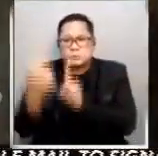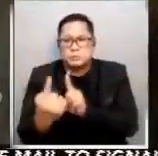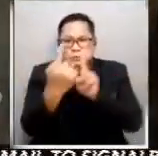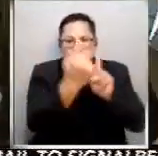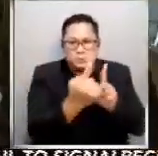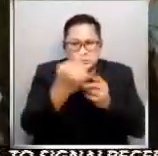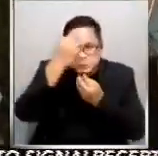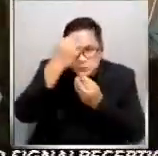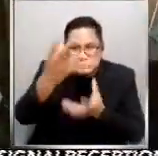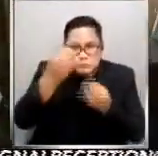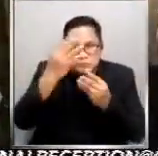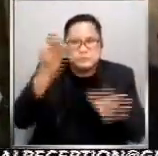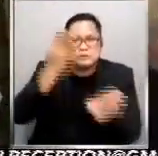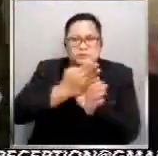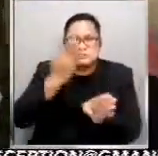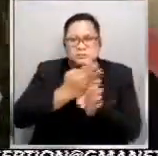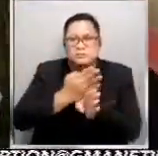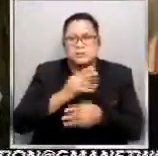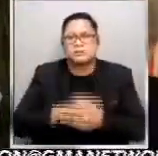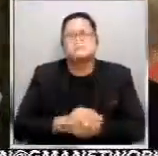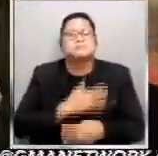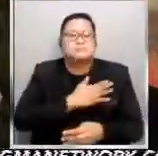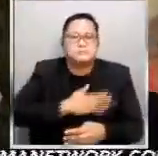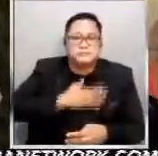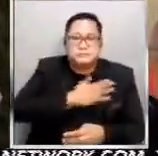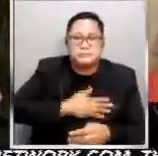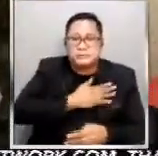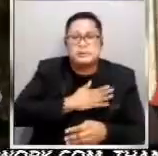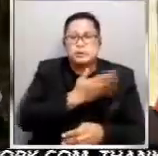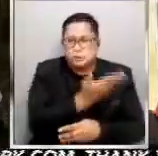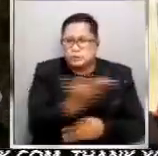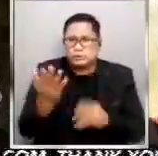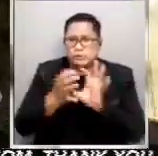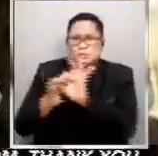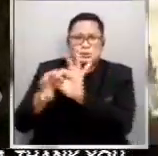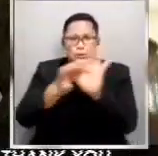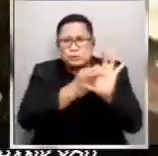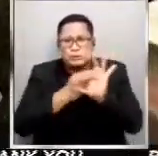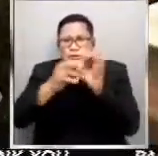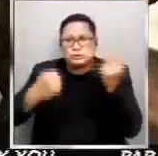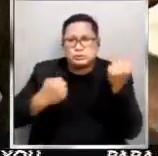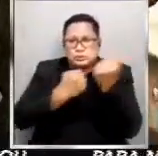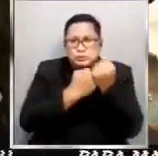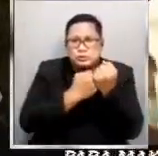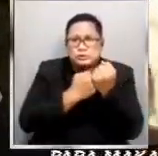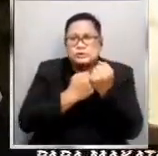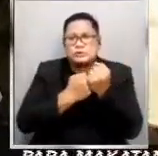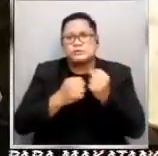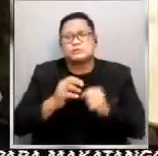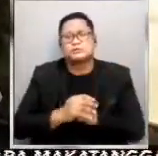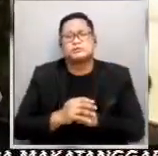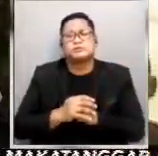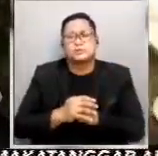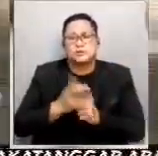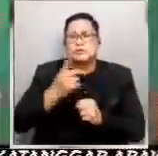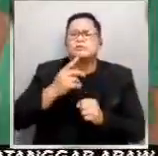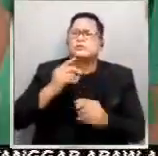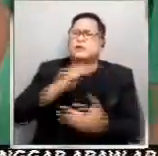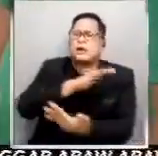bus. Kailangan po namin ang kooperasyon ninyo at suporta para po mas maging mas maiwasan po